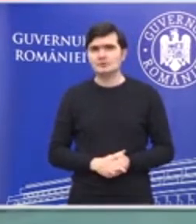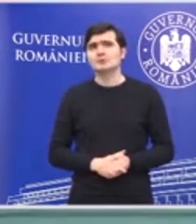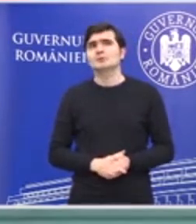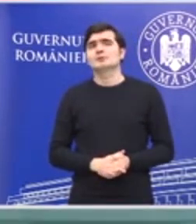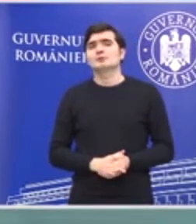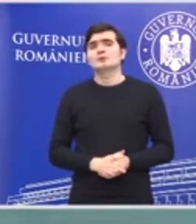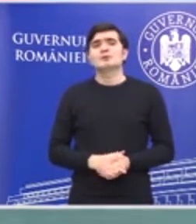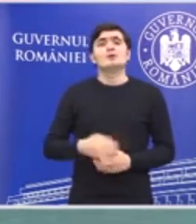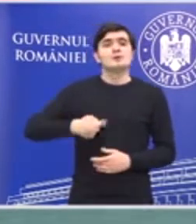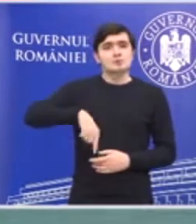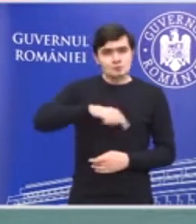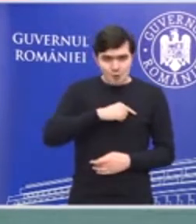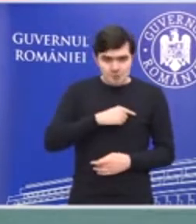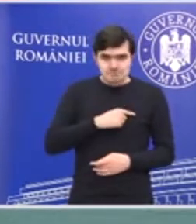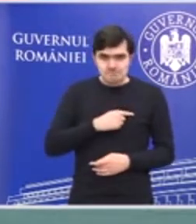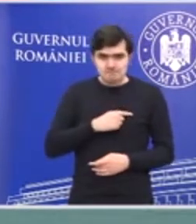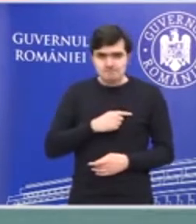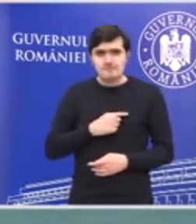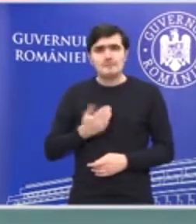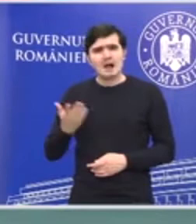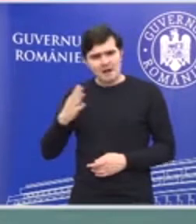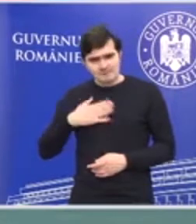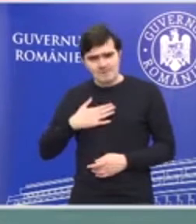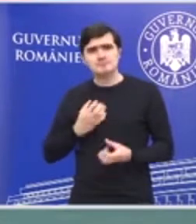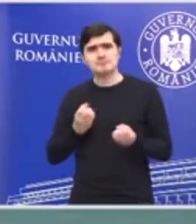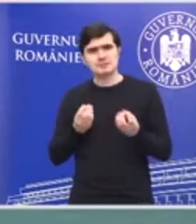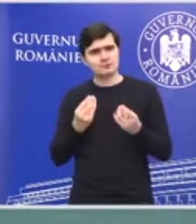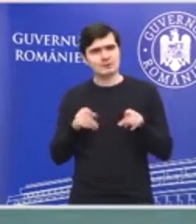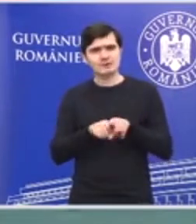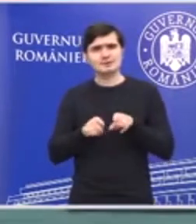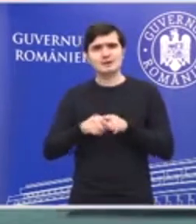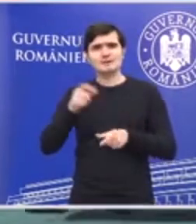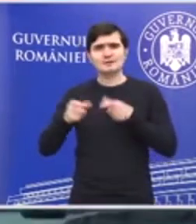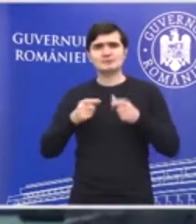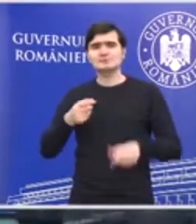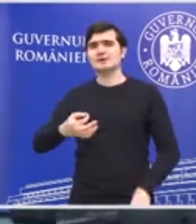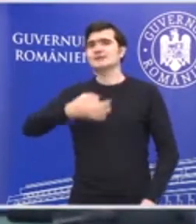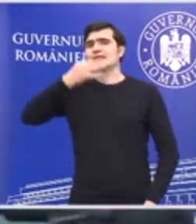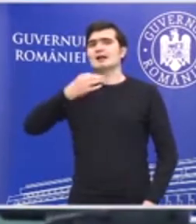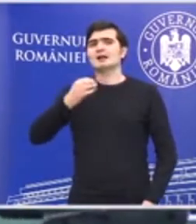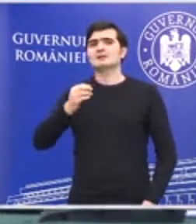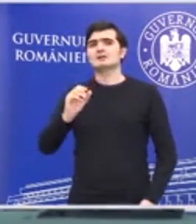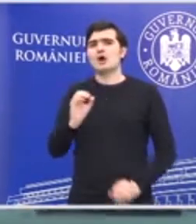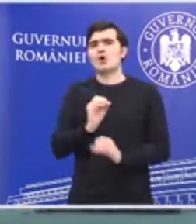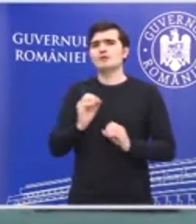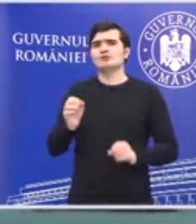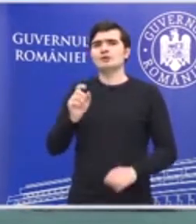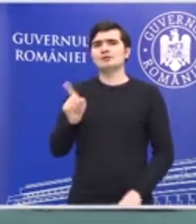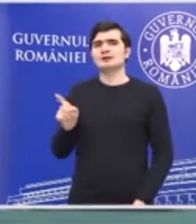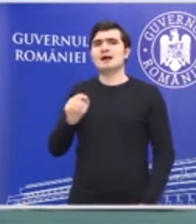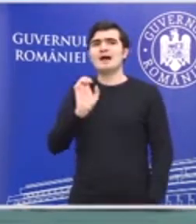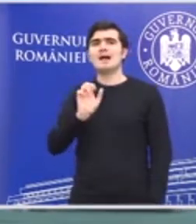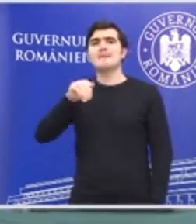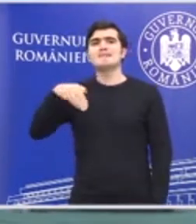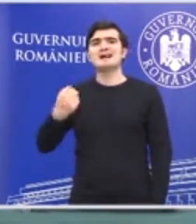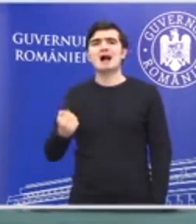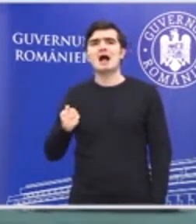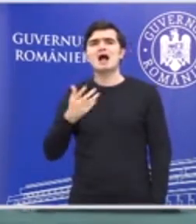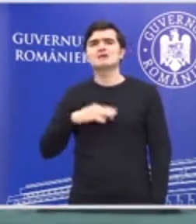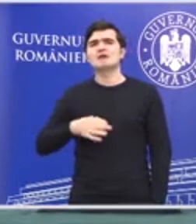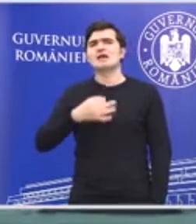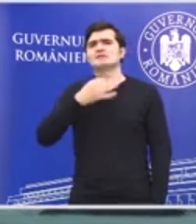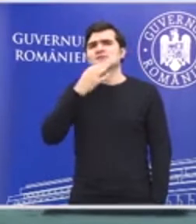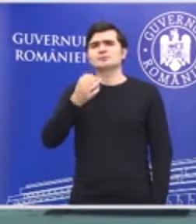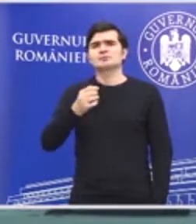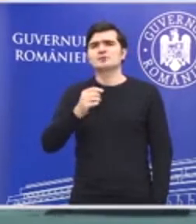Suntem și noi informați vis-a-vis de declarația oficialului EMA. Aș vrea doar să menționez că încă nu